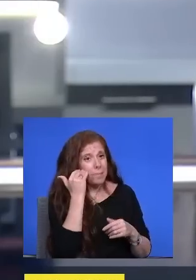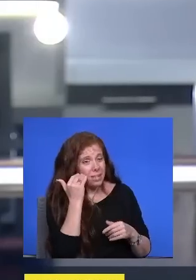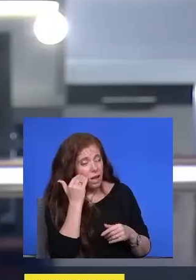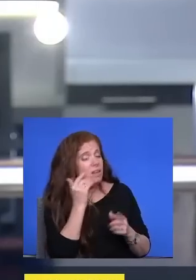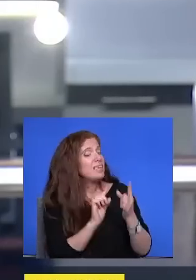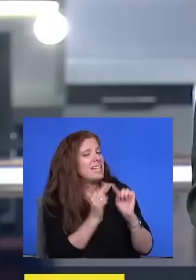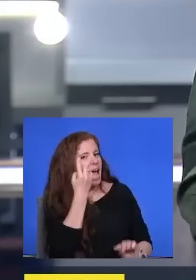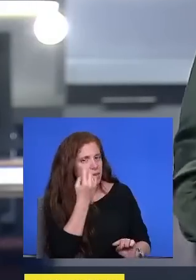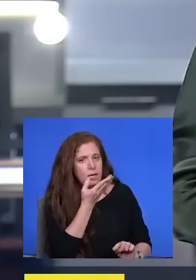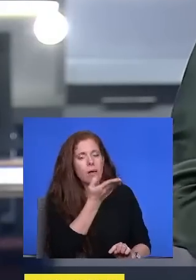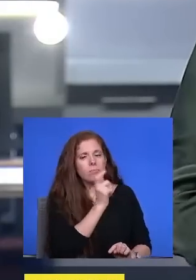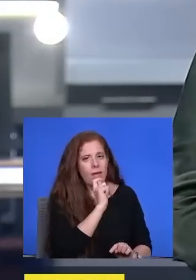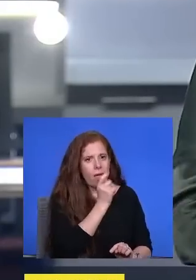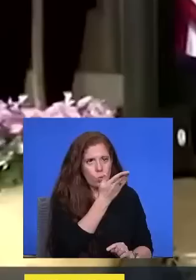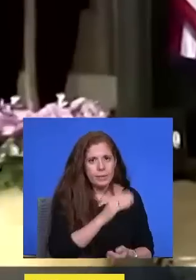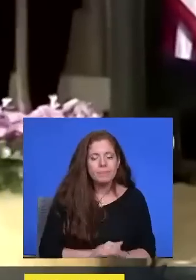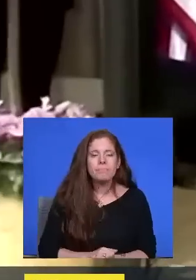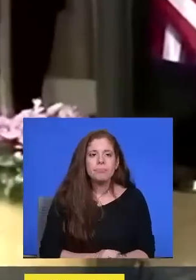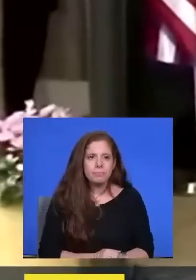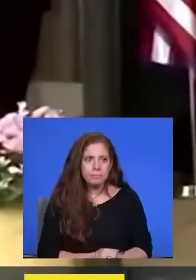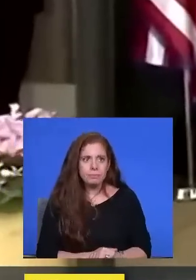חריגה. הנה הרעיון המלא.